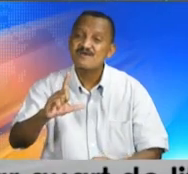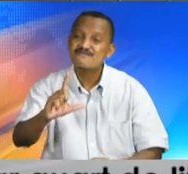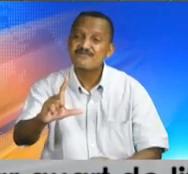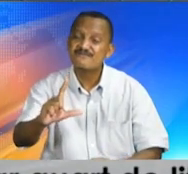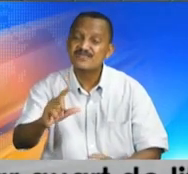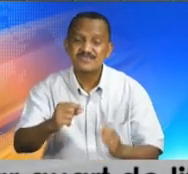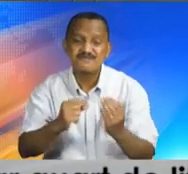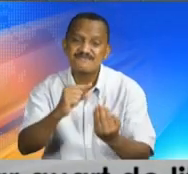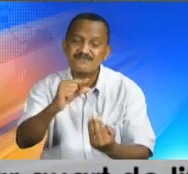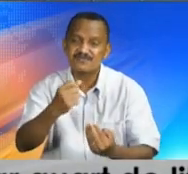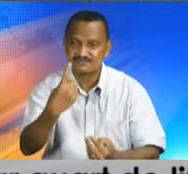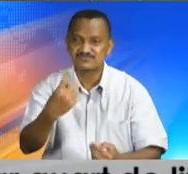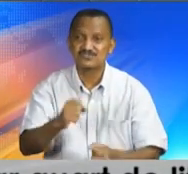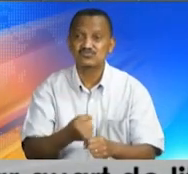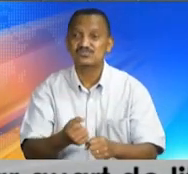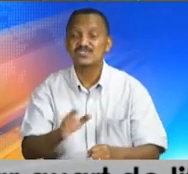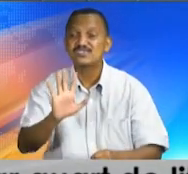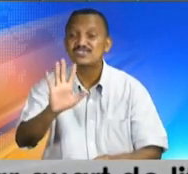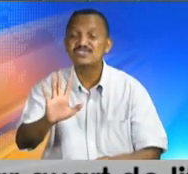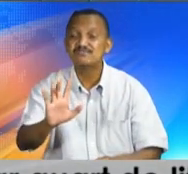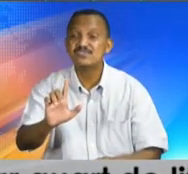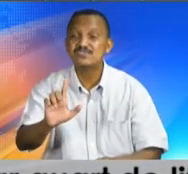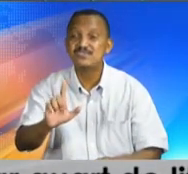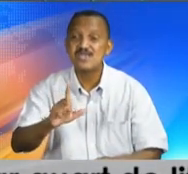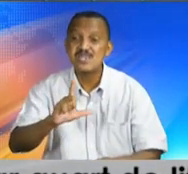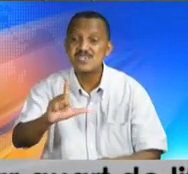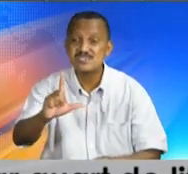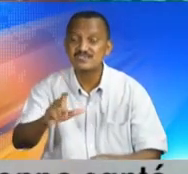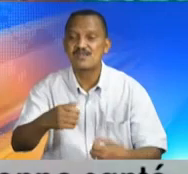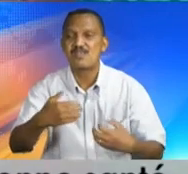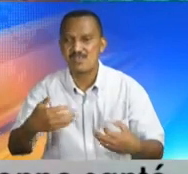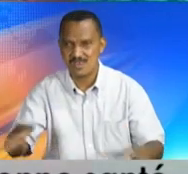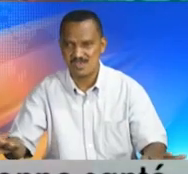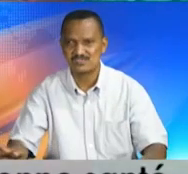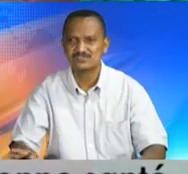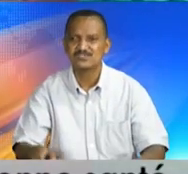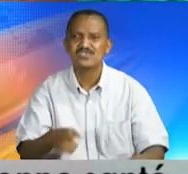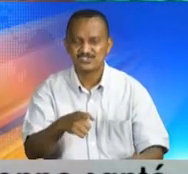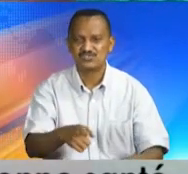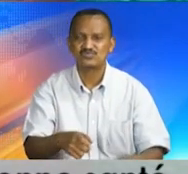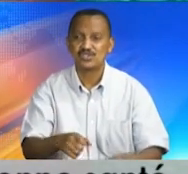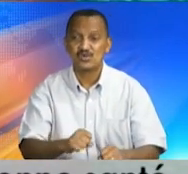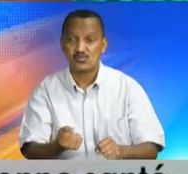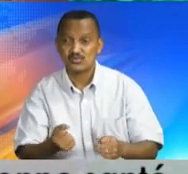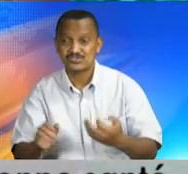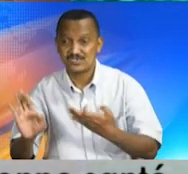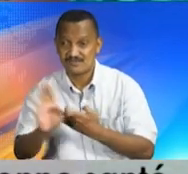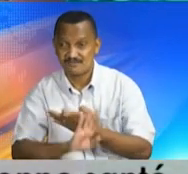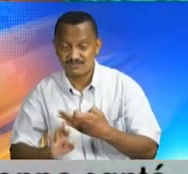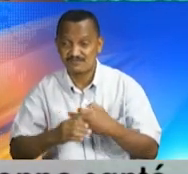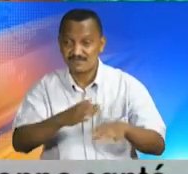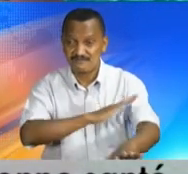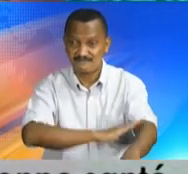anatin'ny herinandro izay mahalany 5 litre izany izay fa mitsinjaranjara amin'ilay fefany. Arak'izany, ho fitandrona ny fahasalamana sy